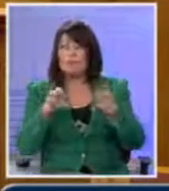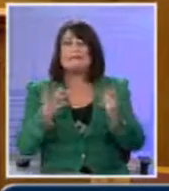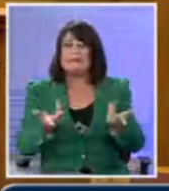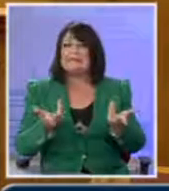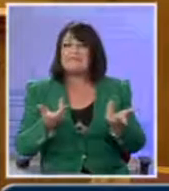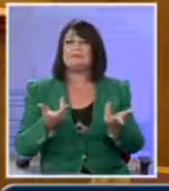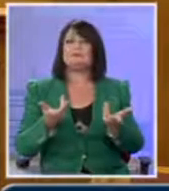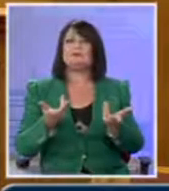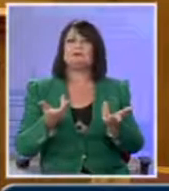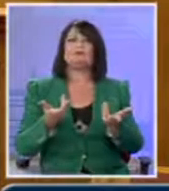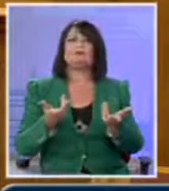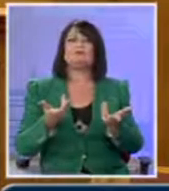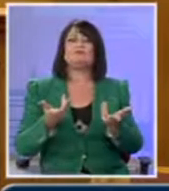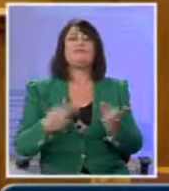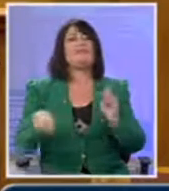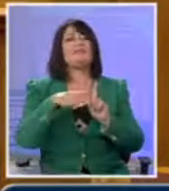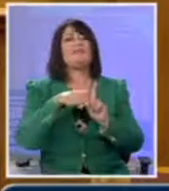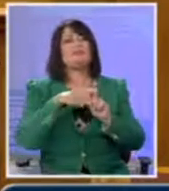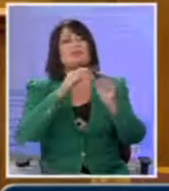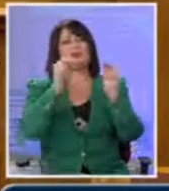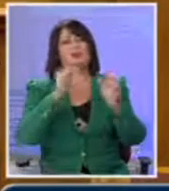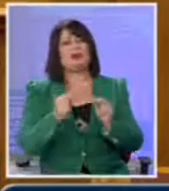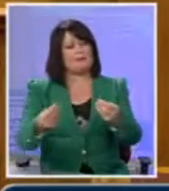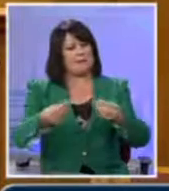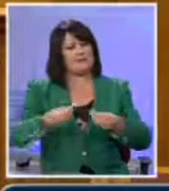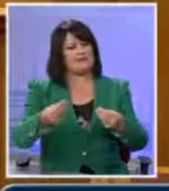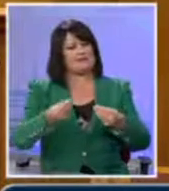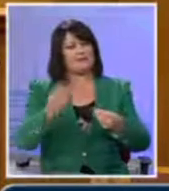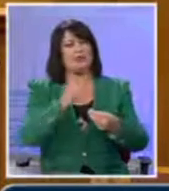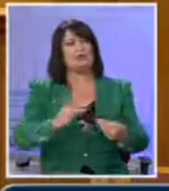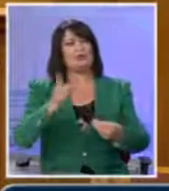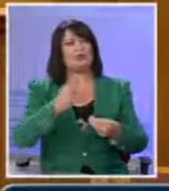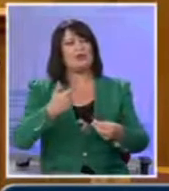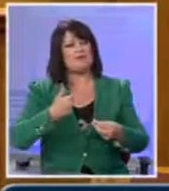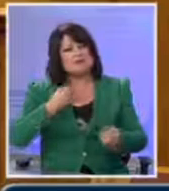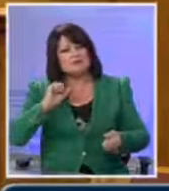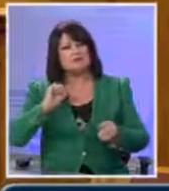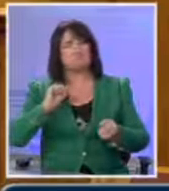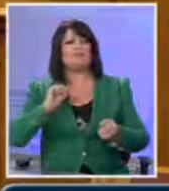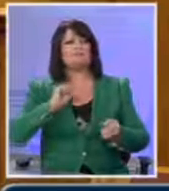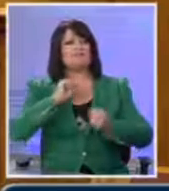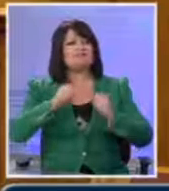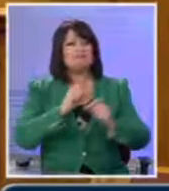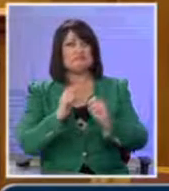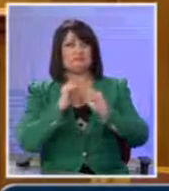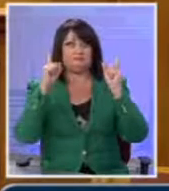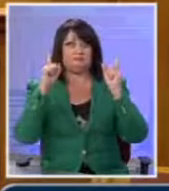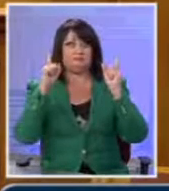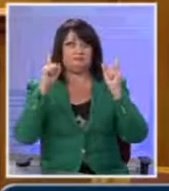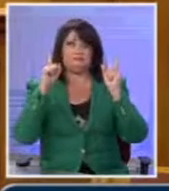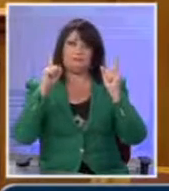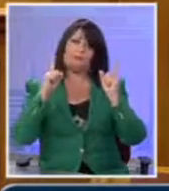που αντιδρούν θετικά στα ερεθίσματα της κοινωνίας. Γιατί μόνο έτσι θα ενεργοποιήσουμε τα θερμογόνα